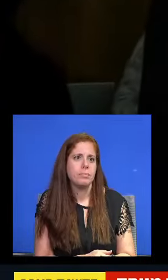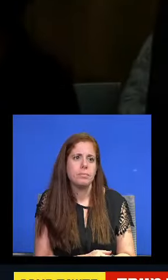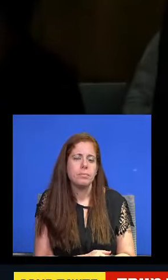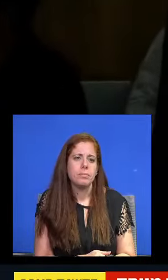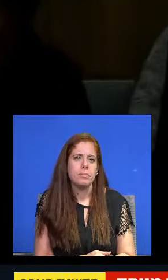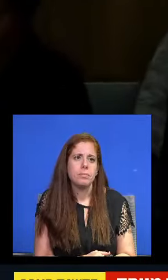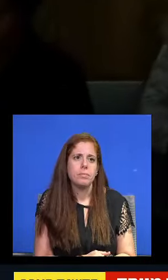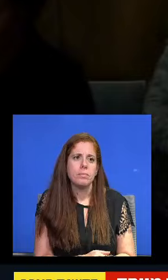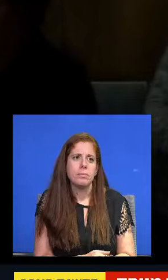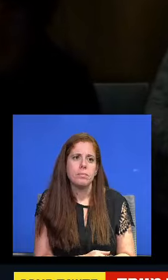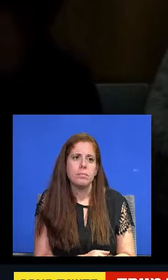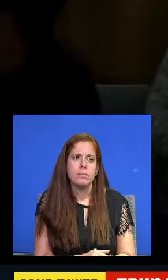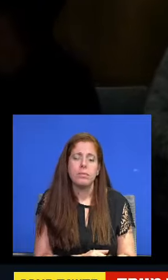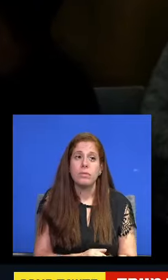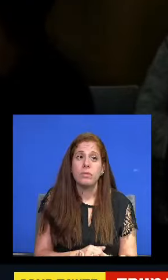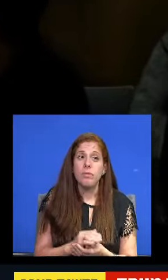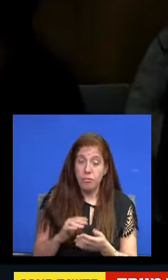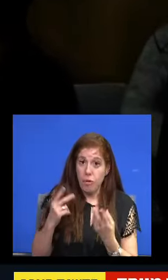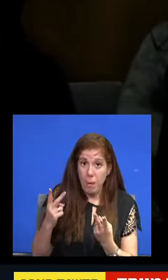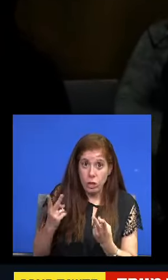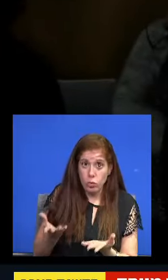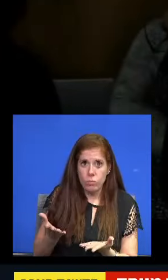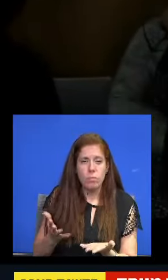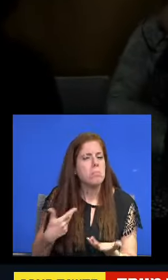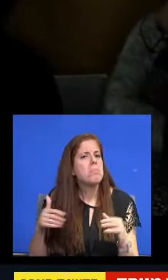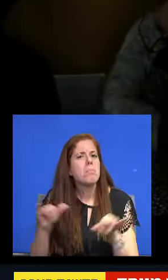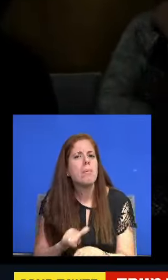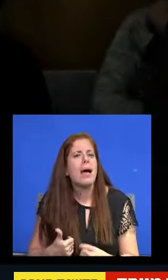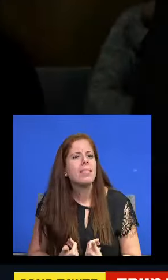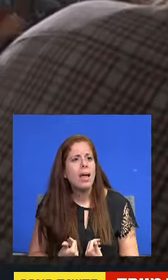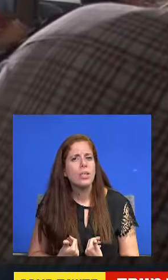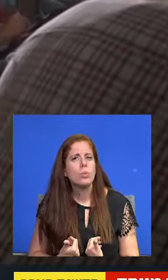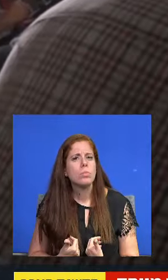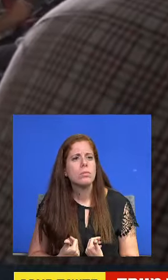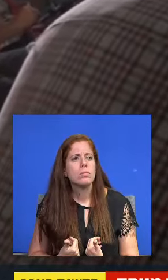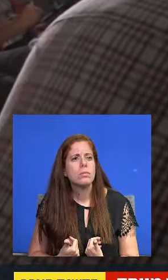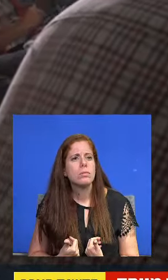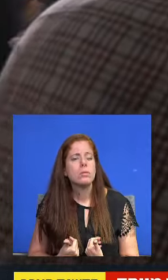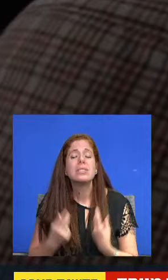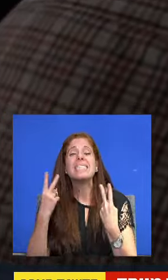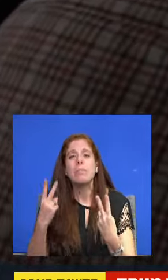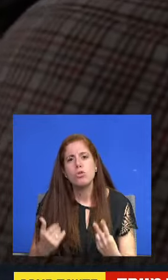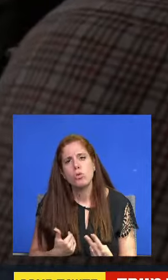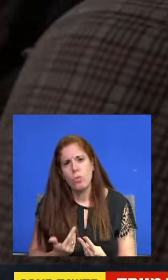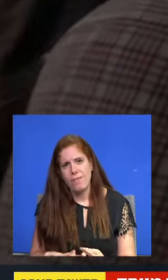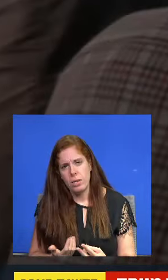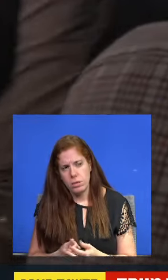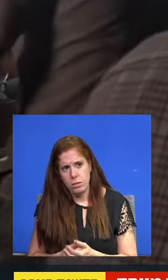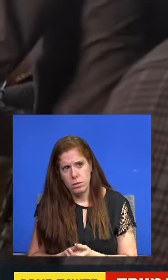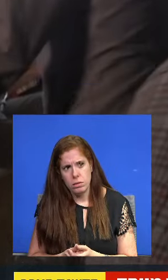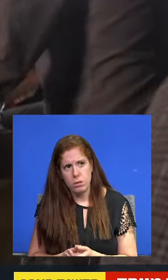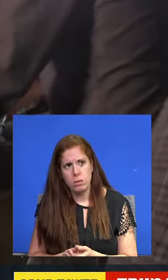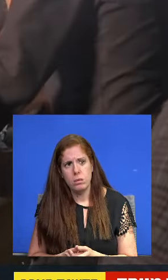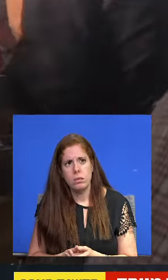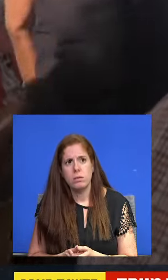Ja. Ja, und das ist eigentlich die Entscheidende, wo sind unsere Fehler? Das ist für mich eigentlich das Wichtige. Klar, ich